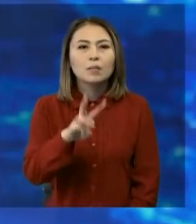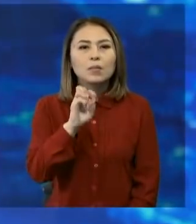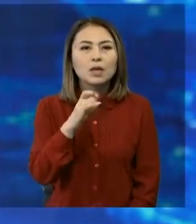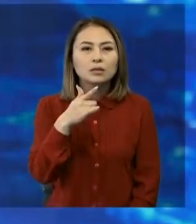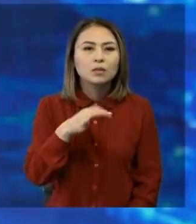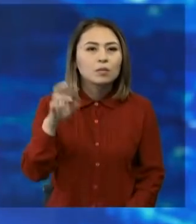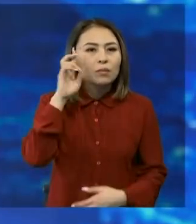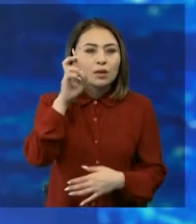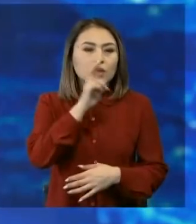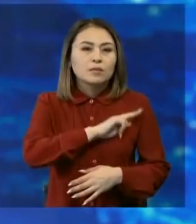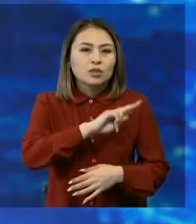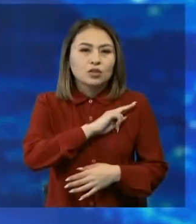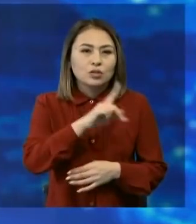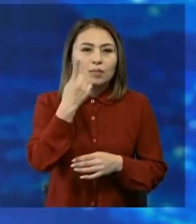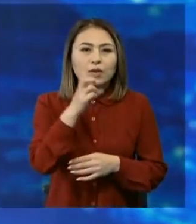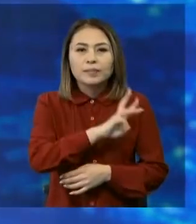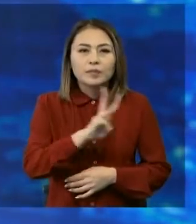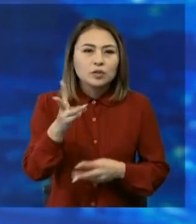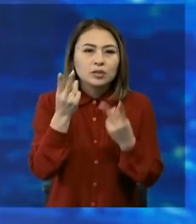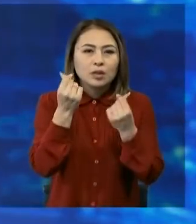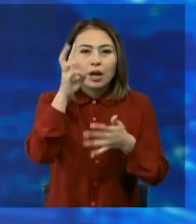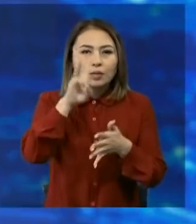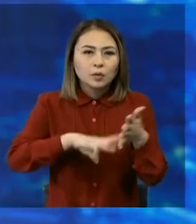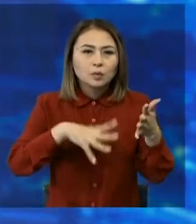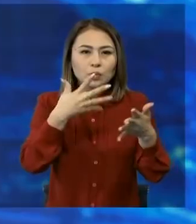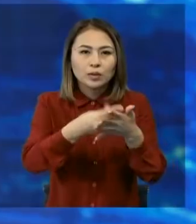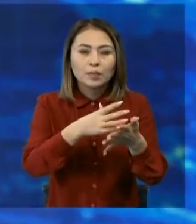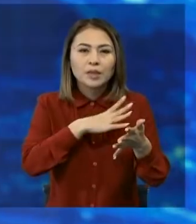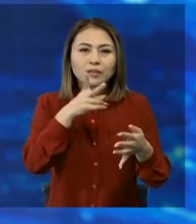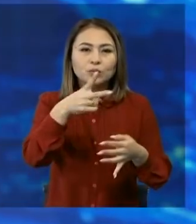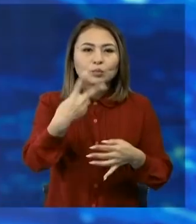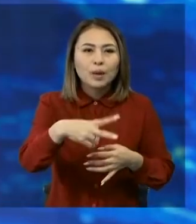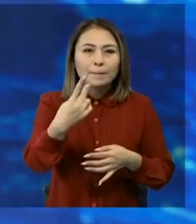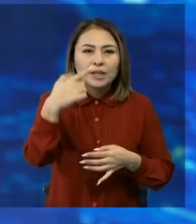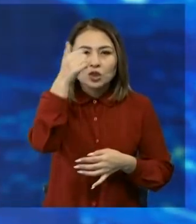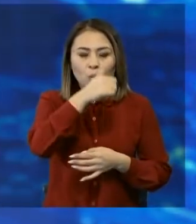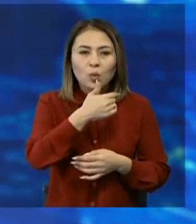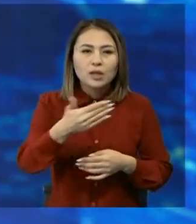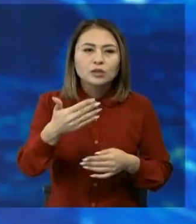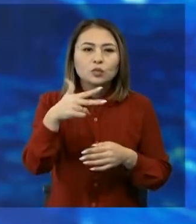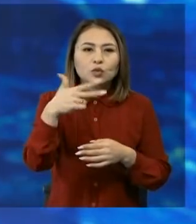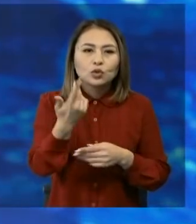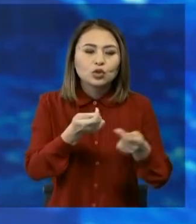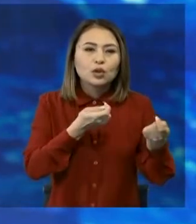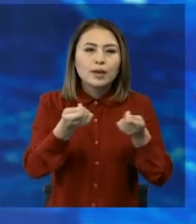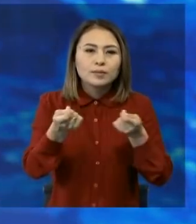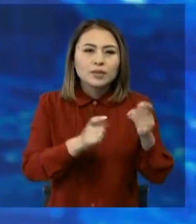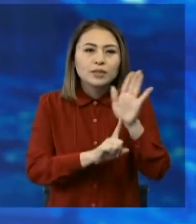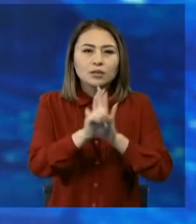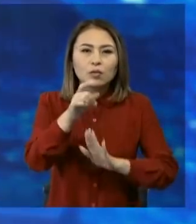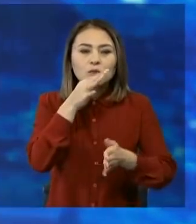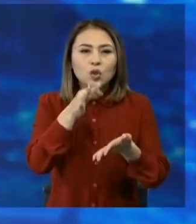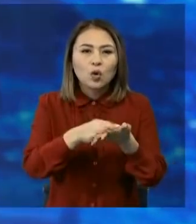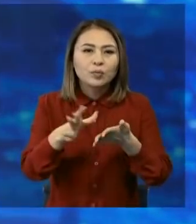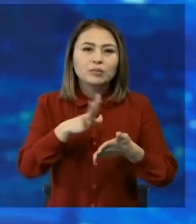Маңғыстауда мемлекеттік қызметшілер 1 миллион теңгеден астам айыппұл төлеген. 2021 жылы олардың үстінен 33 әкімшілік